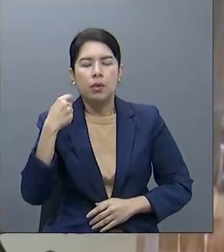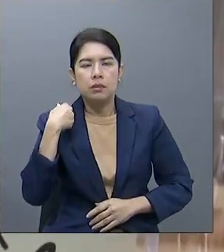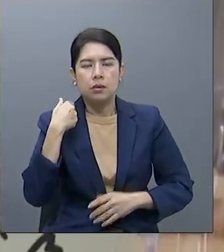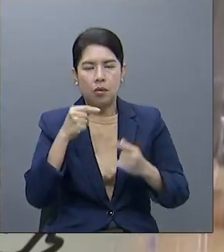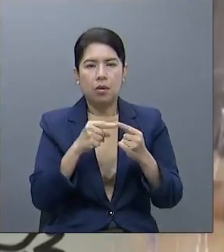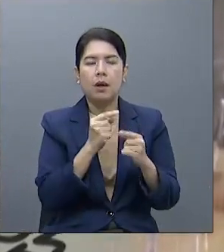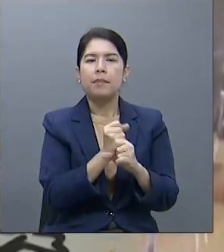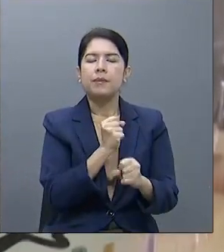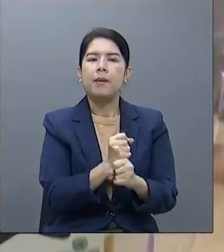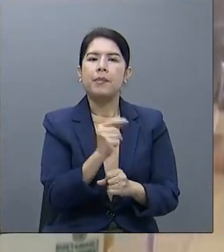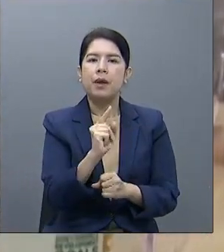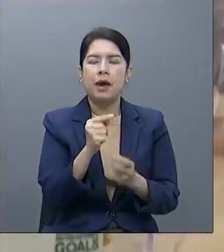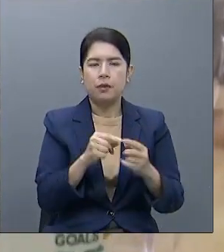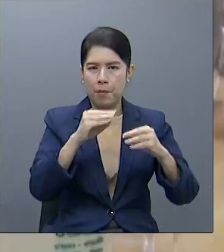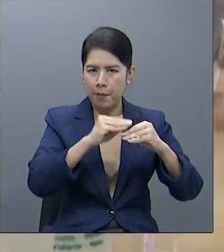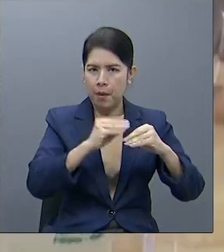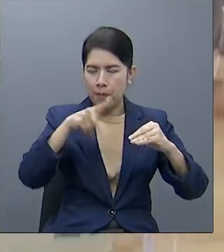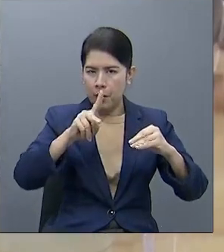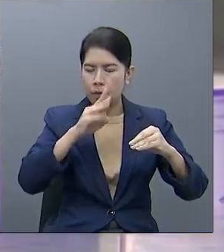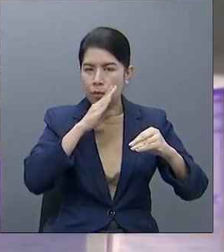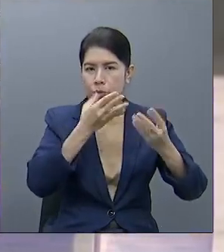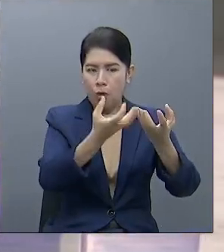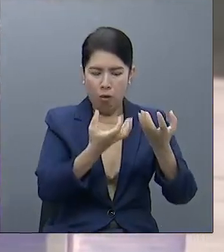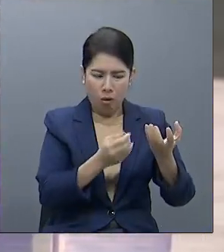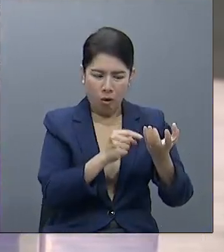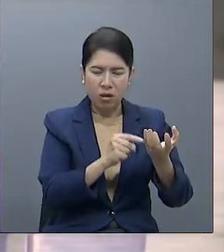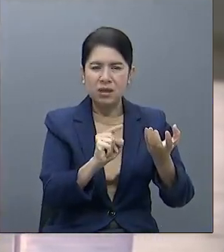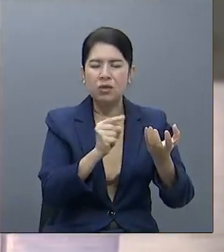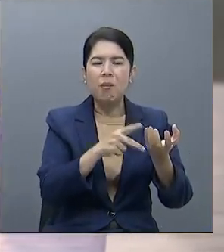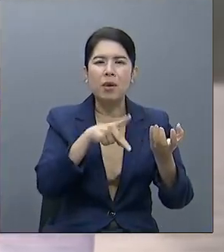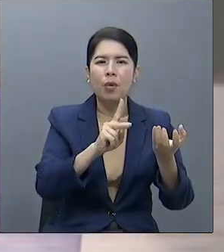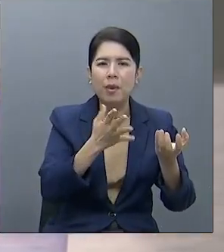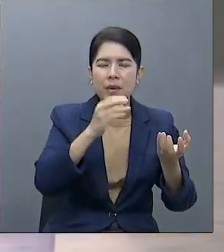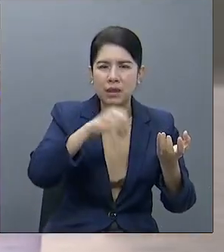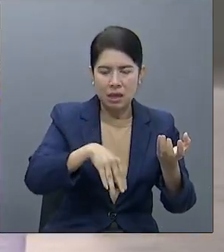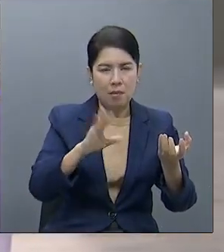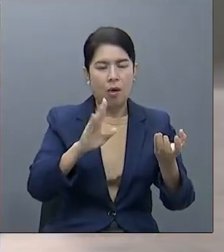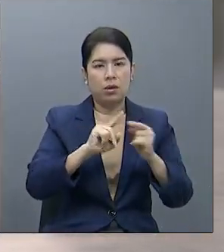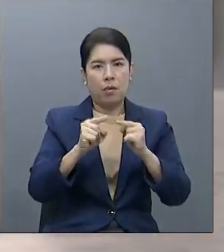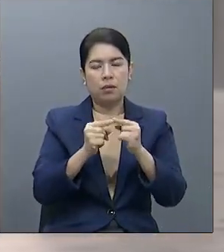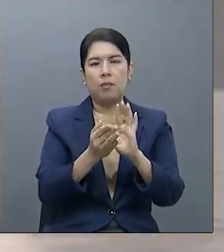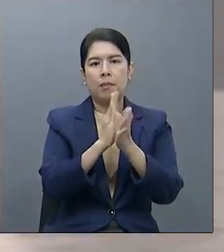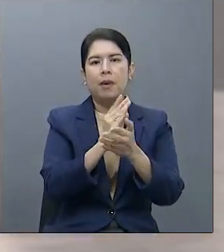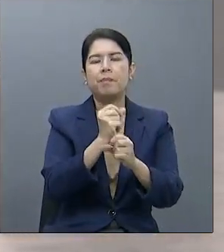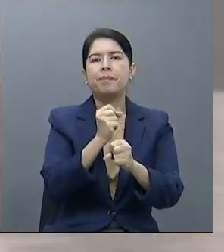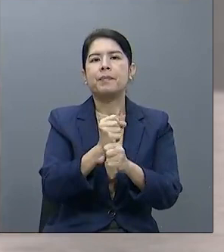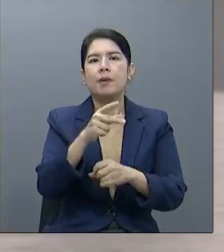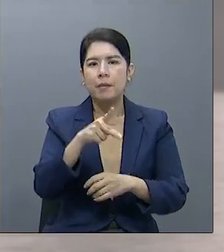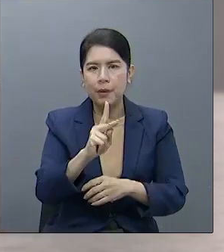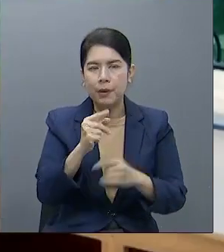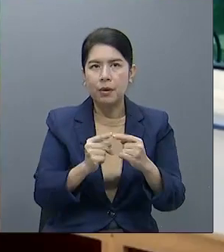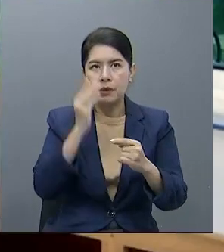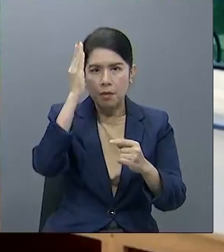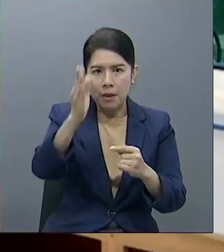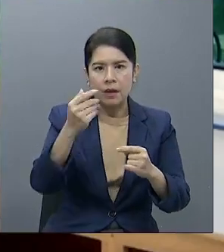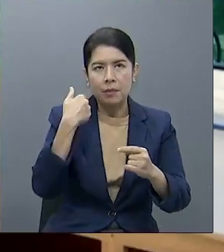เพิ่มคุณค่าจากเศษเหลือนะคะทำให้เกิดมูลค่านะคะในอนาคตต่อไปเนี่ยถ้าผลิตภัณฑ์ออกไปเป็นเชิงพาณิชย์